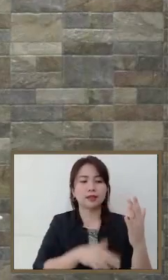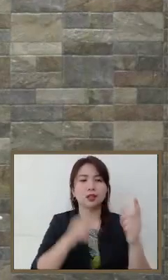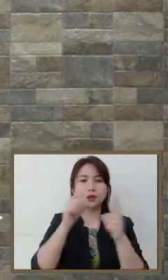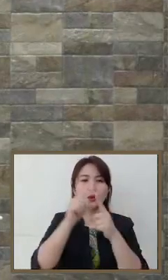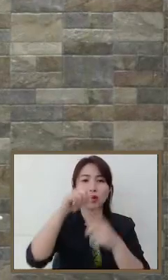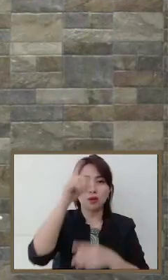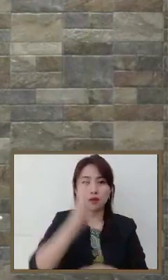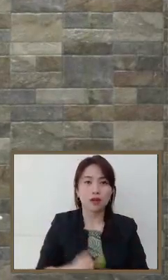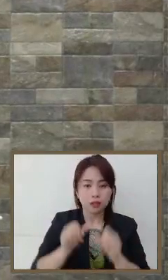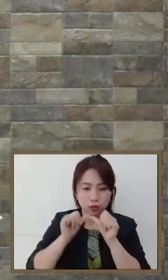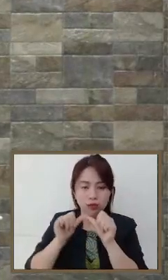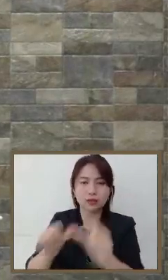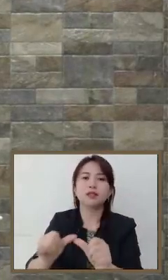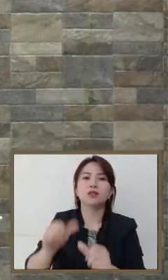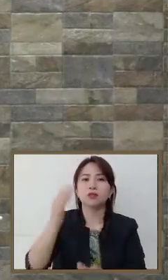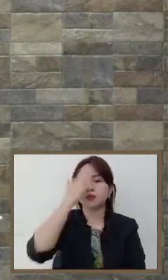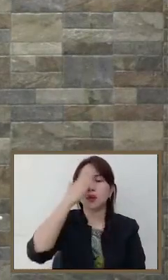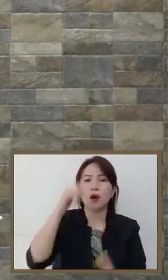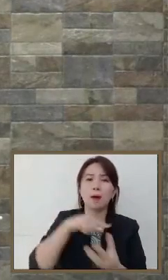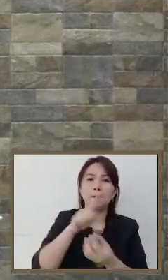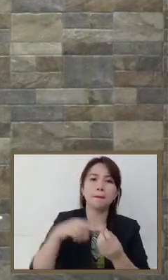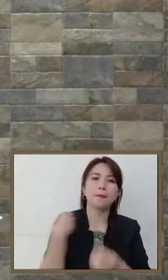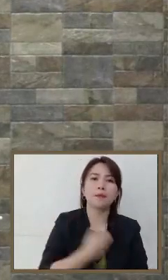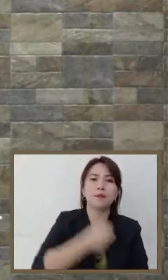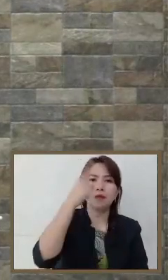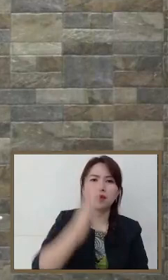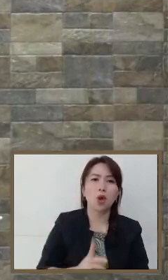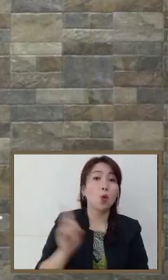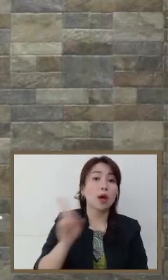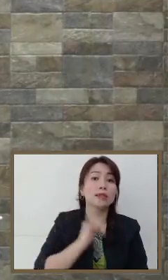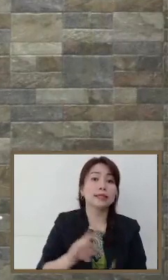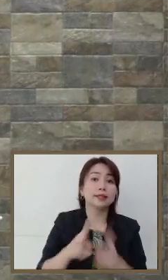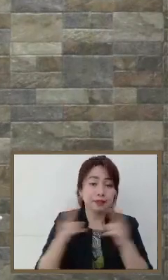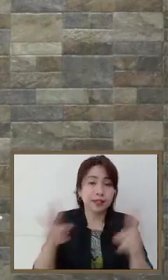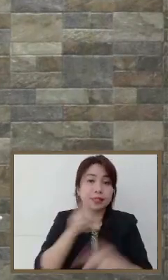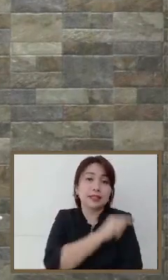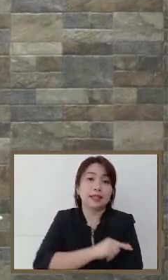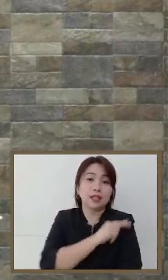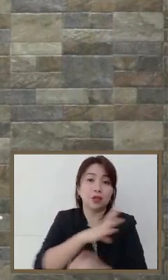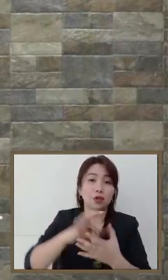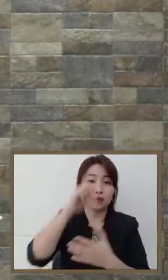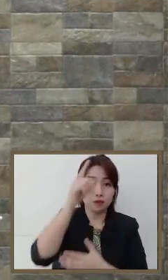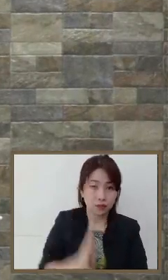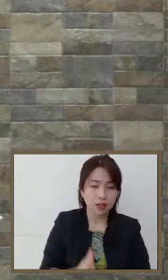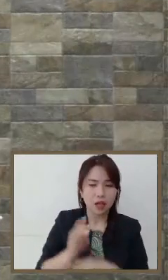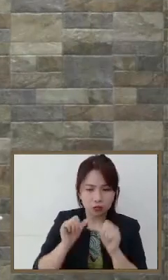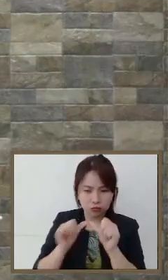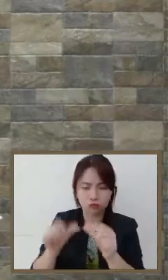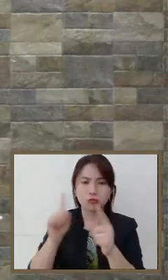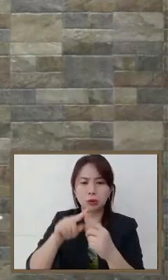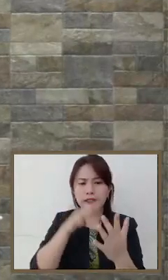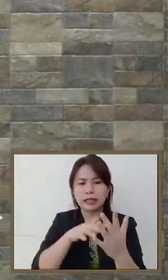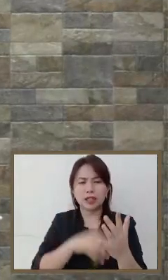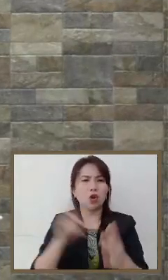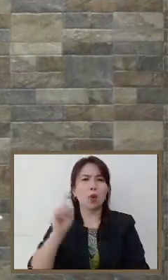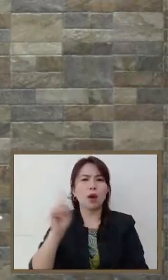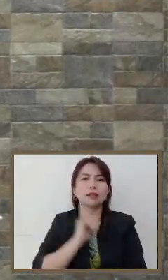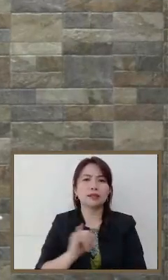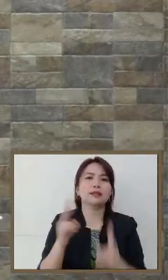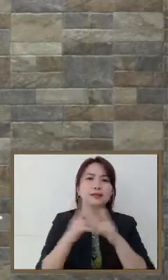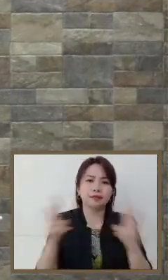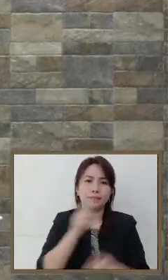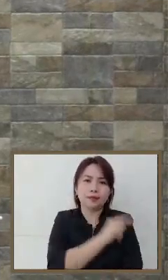makilala malaman natin Ano ba ang katangian ng Diyos ano ba ang katangian ng Diyos ano ba ang katangian ng Diyos at ako'y